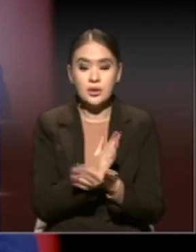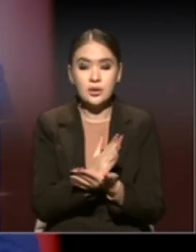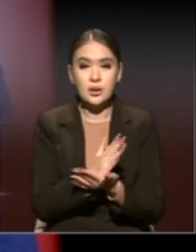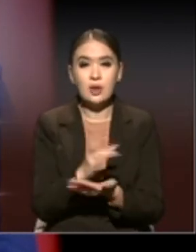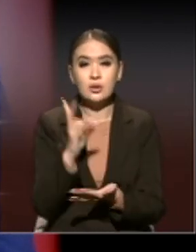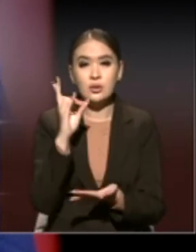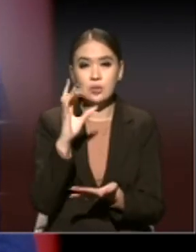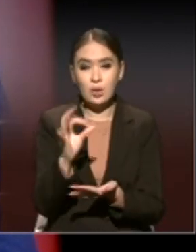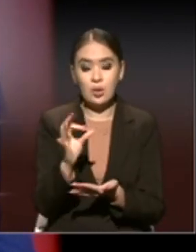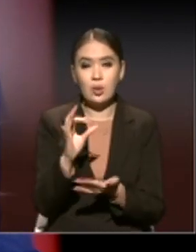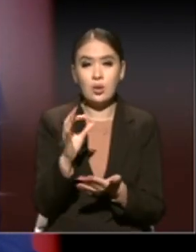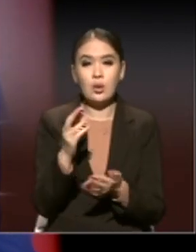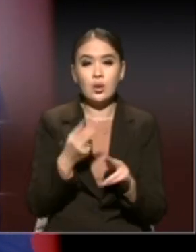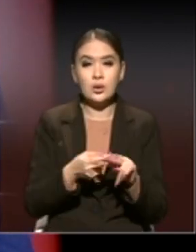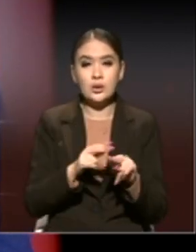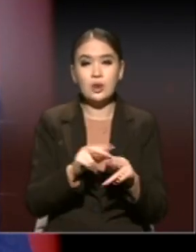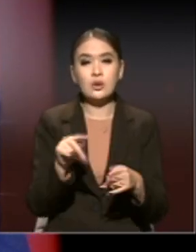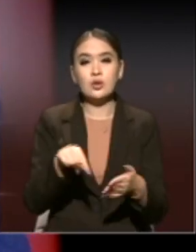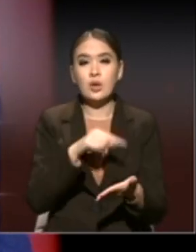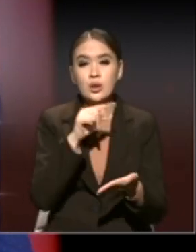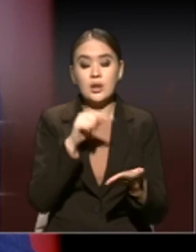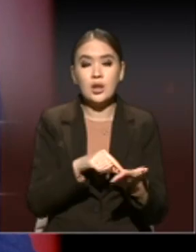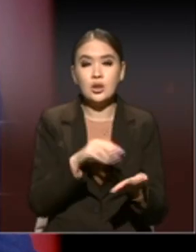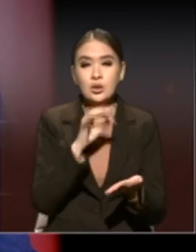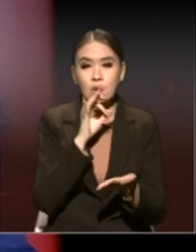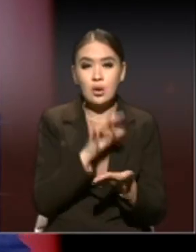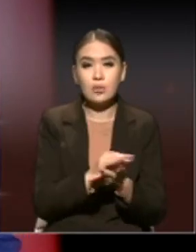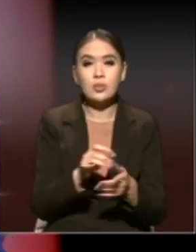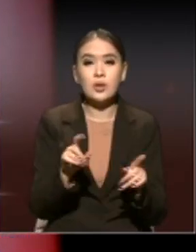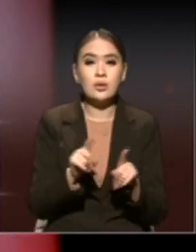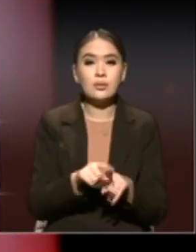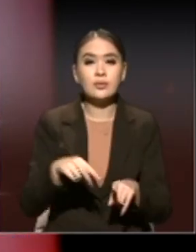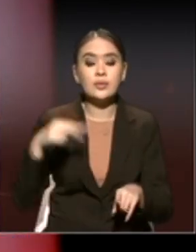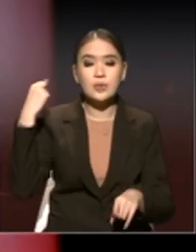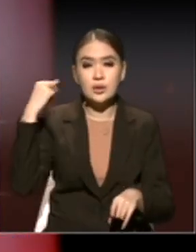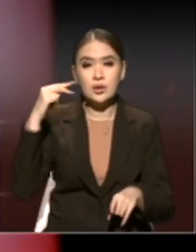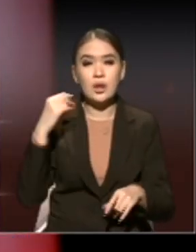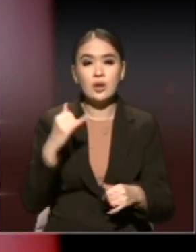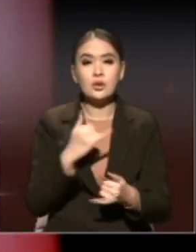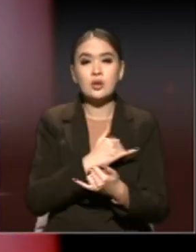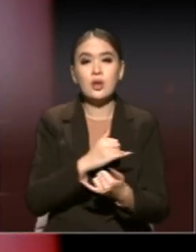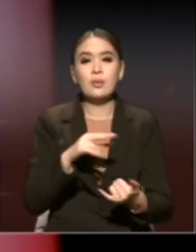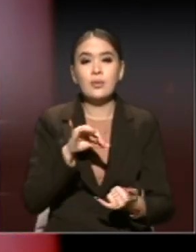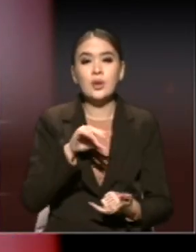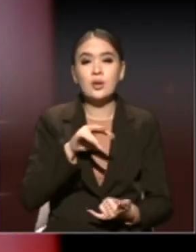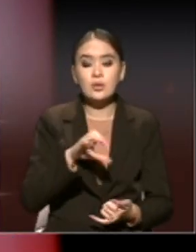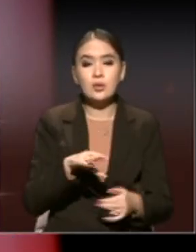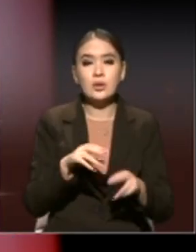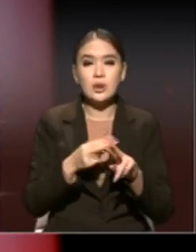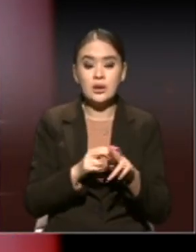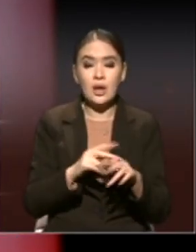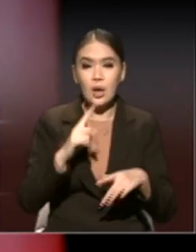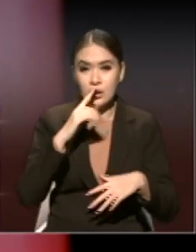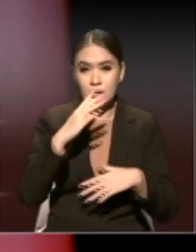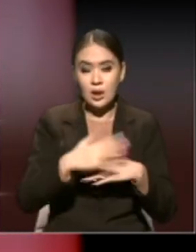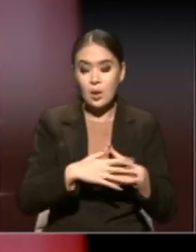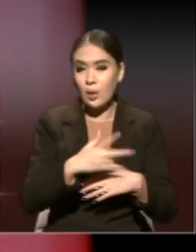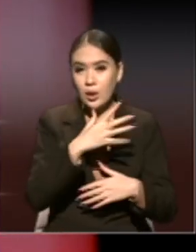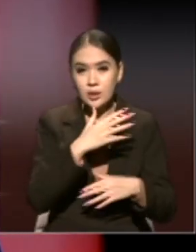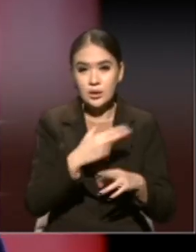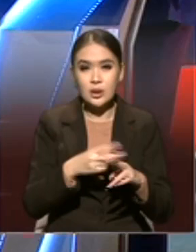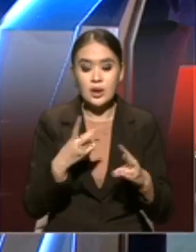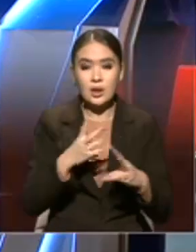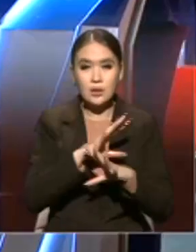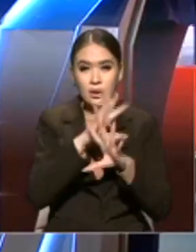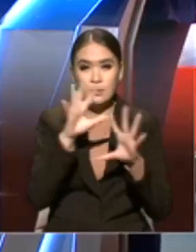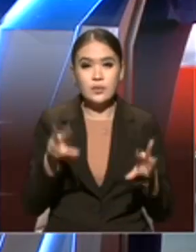Бірақ осы сұрақтарға жауап ретінде президенттің осындай ұсынысы, қазір пилоттық режимде мен ойлаймын, алдағы уақытта біз барын салуымыз